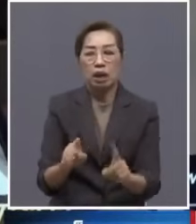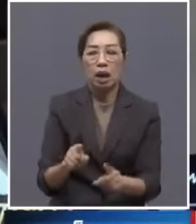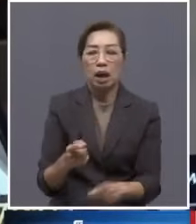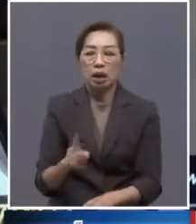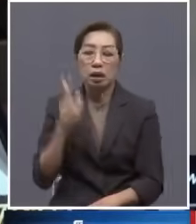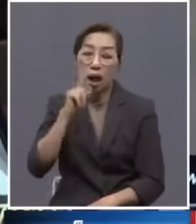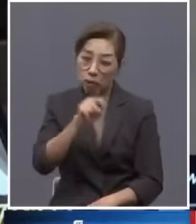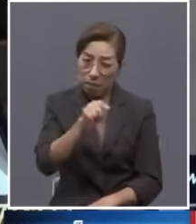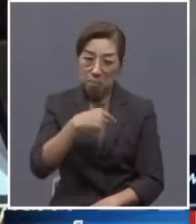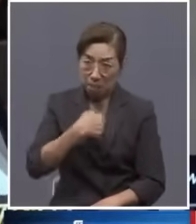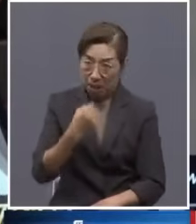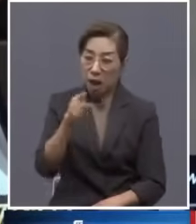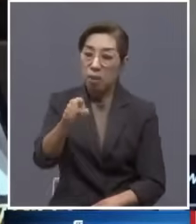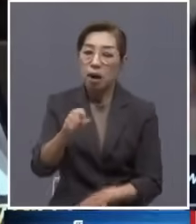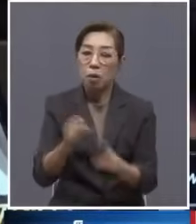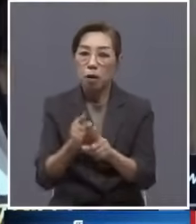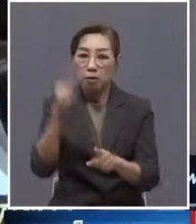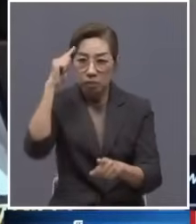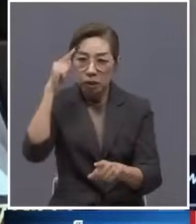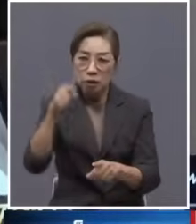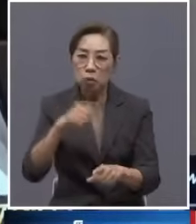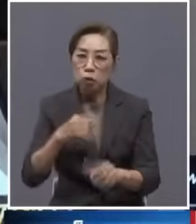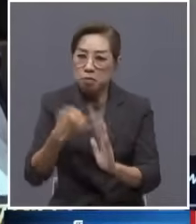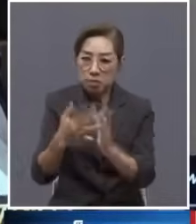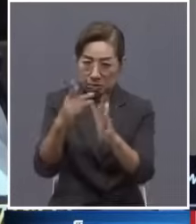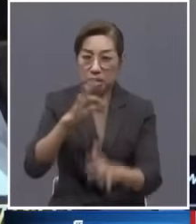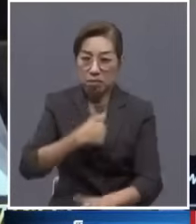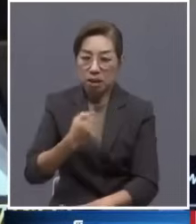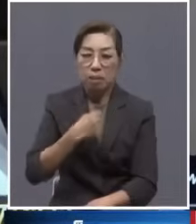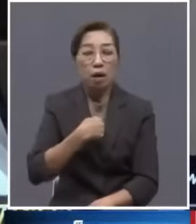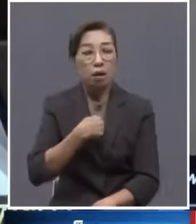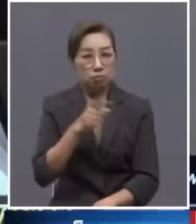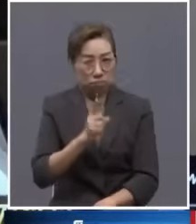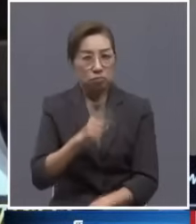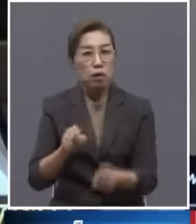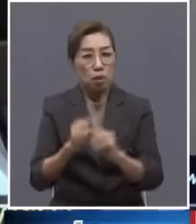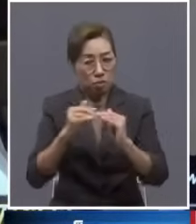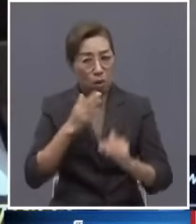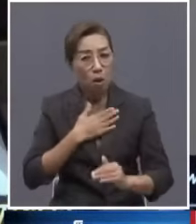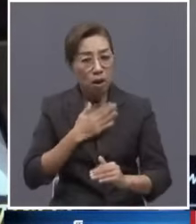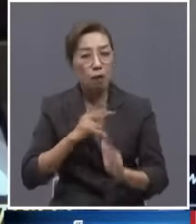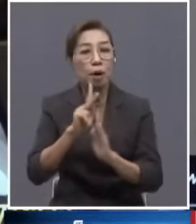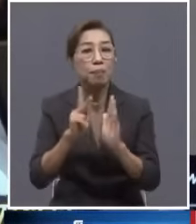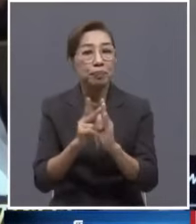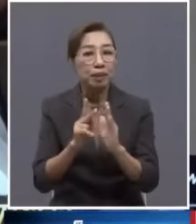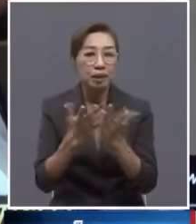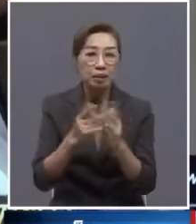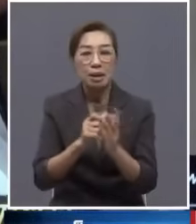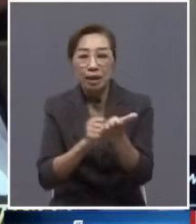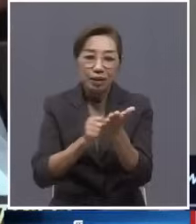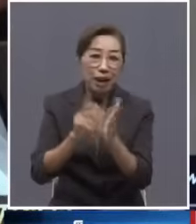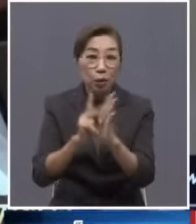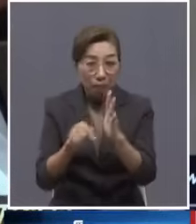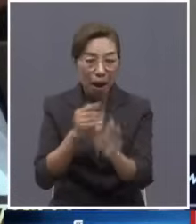ว่าพยายามทำอย่างเต็มที่ภายใต้ขอบเขตที่สามารถทำได้ในการยืนยันความบริสุทธิ์ว่าการกระทำที่ผ่านมาไม่ว่าจะพรรคก้าว